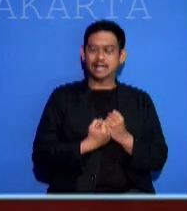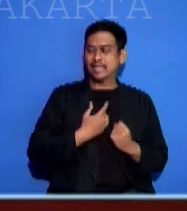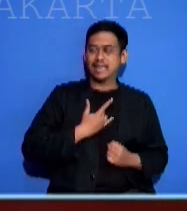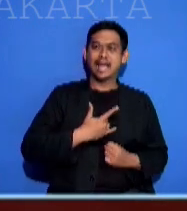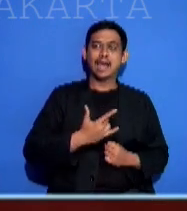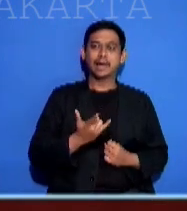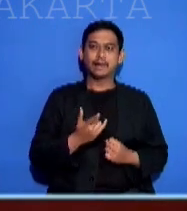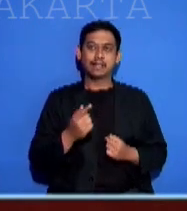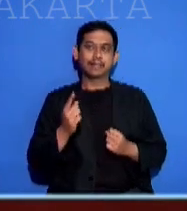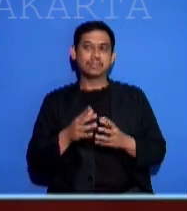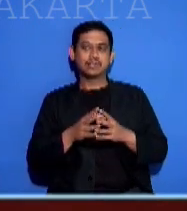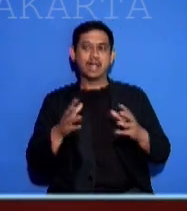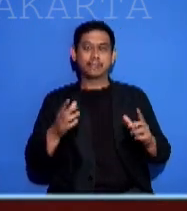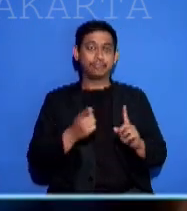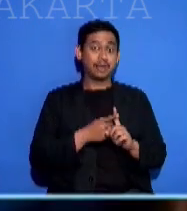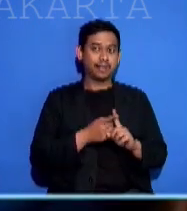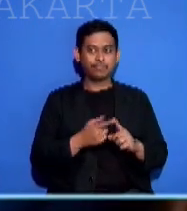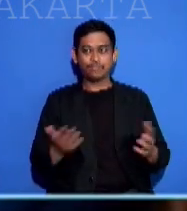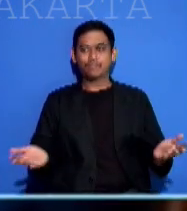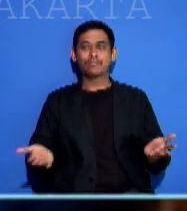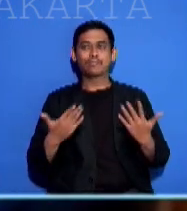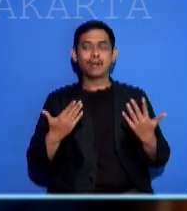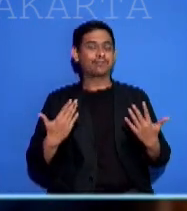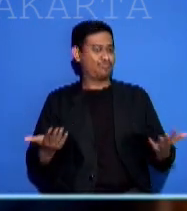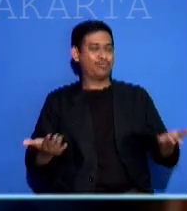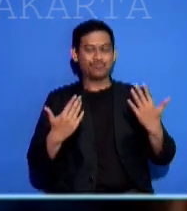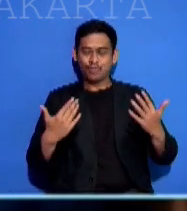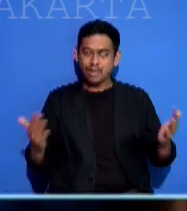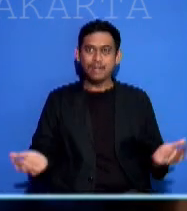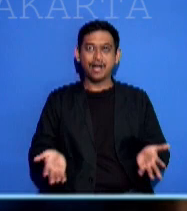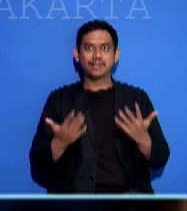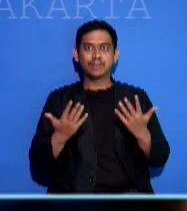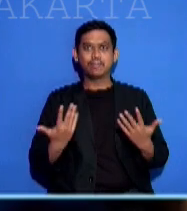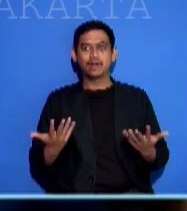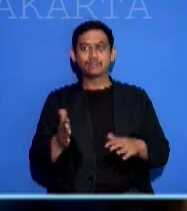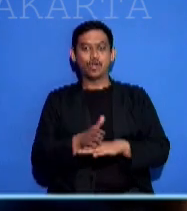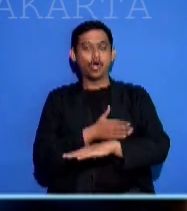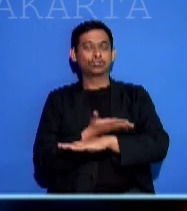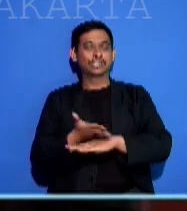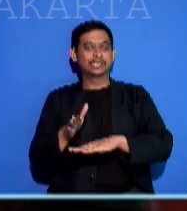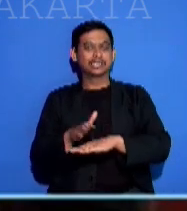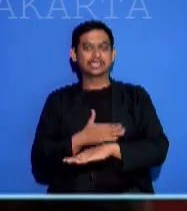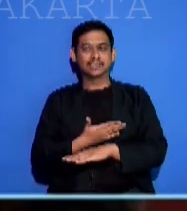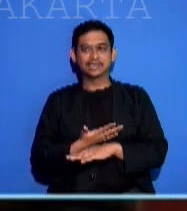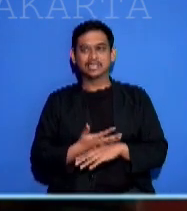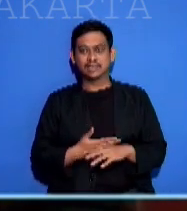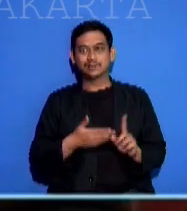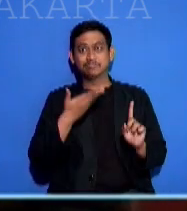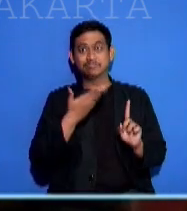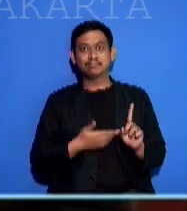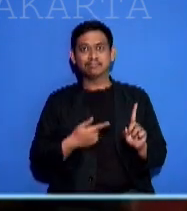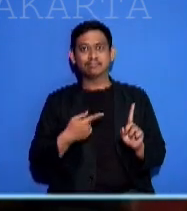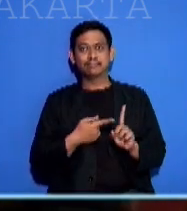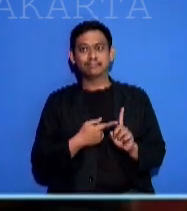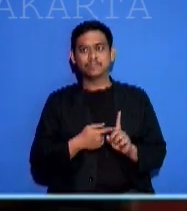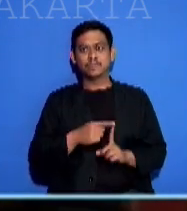kolega untuk segera bangkit. Salah satunya dengan menggelar konser tunggal di salah satu kafe di Yogyakarta sembari bernyanyi lagu